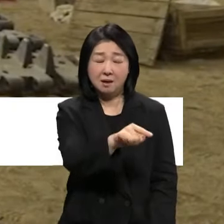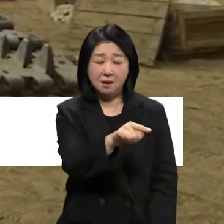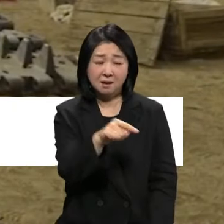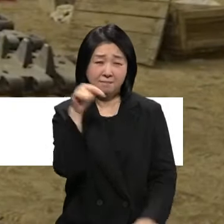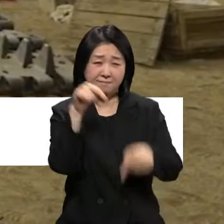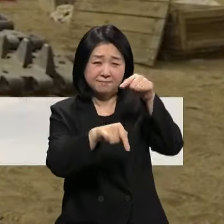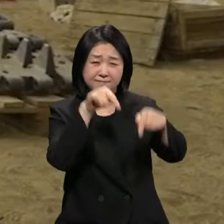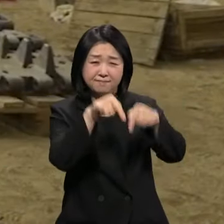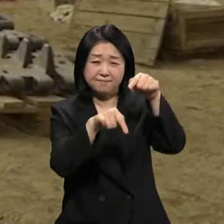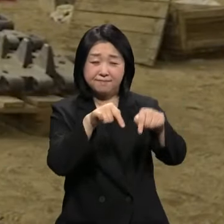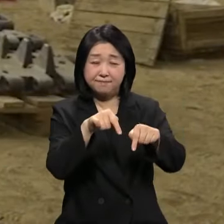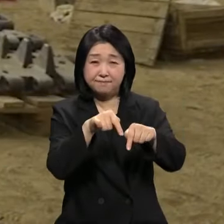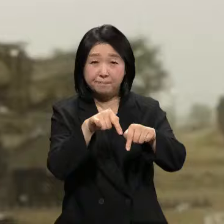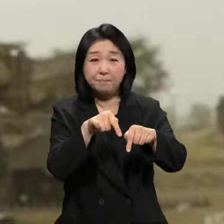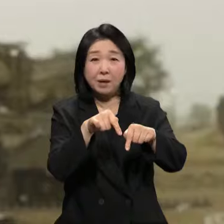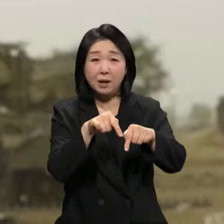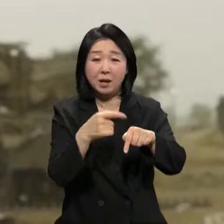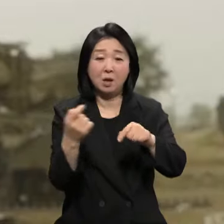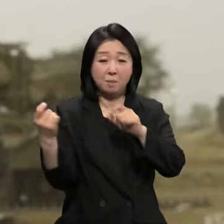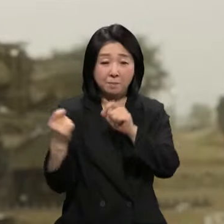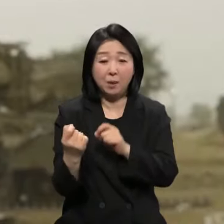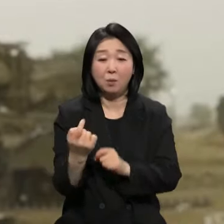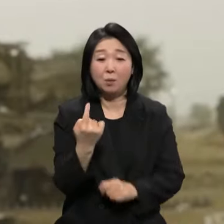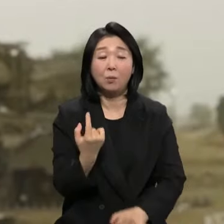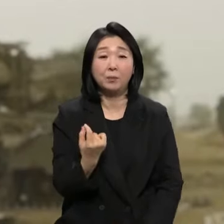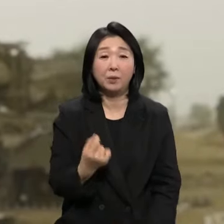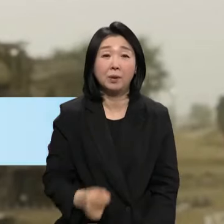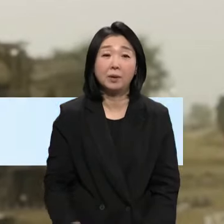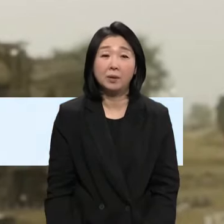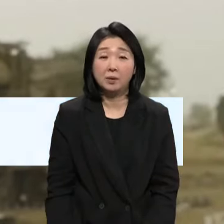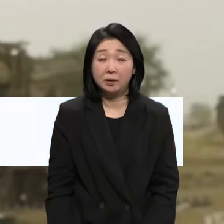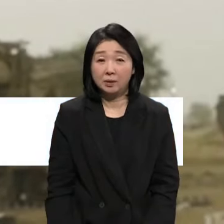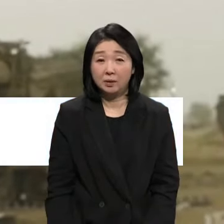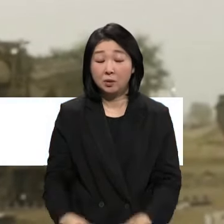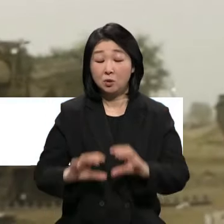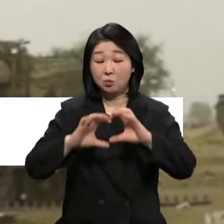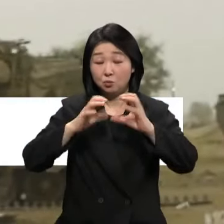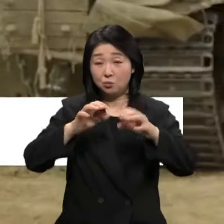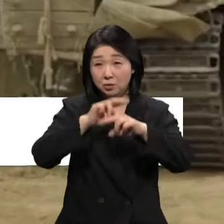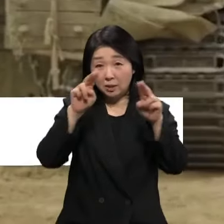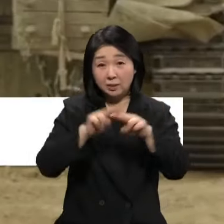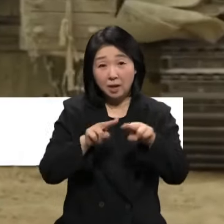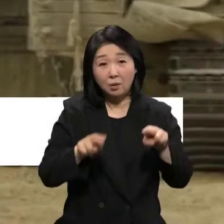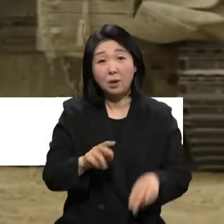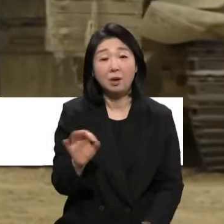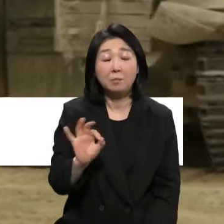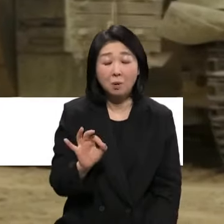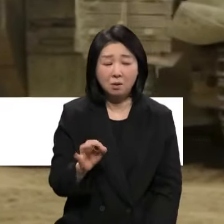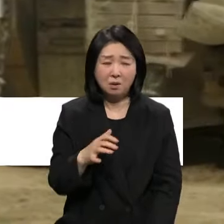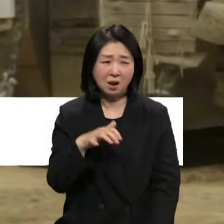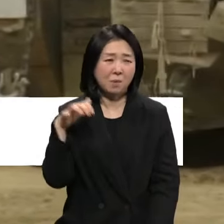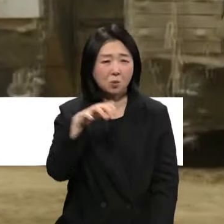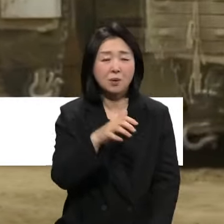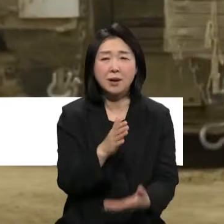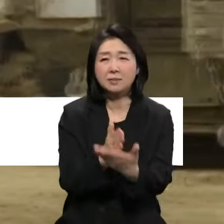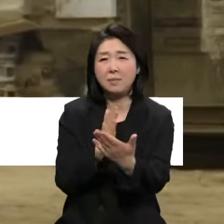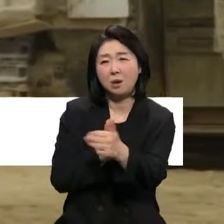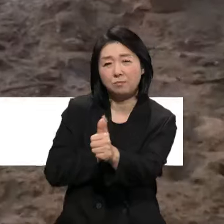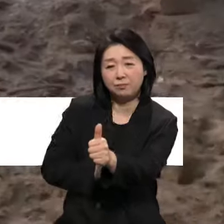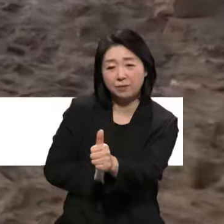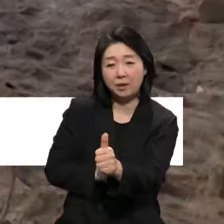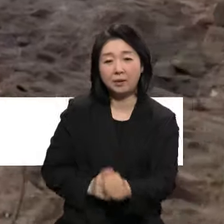임박했음을 알리는 움직임입니다 국제사회는 이스 공은 자제해달라는 메지를 보고